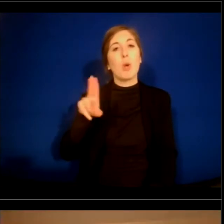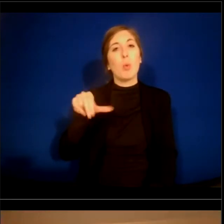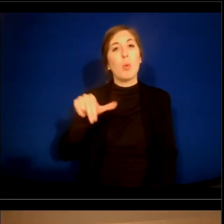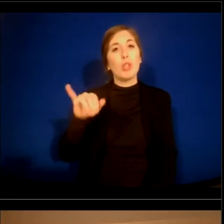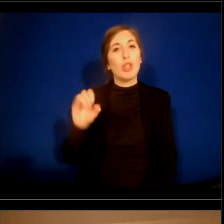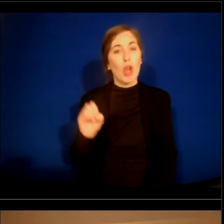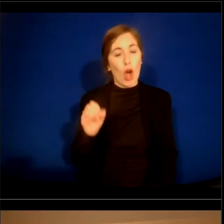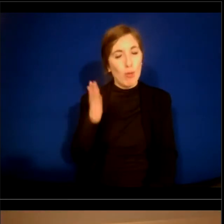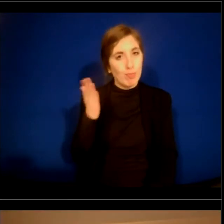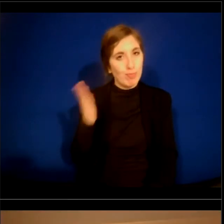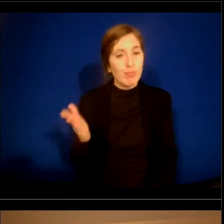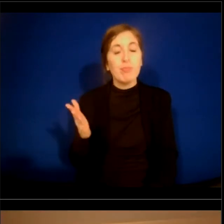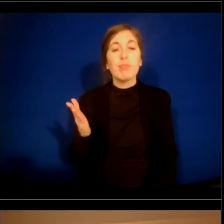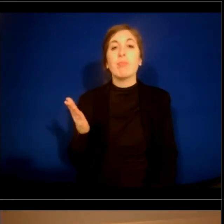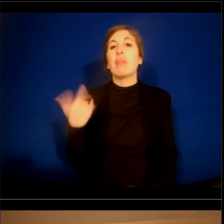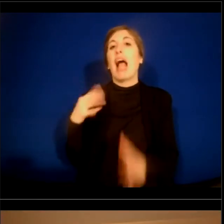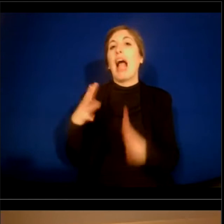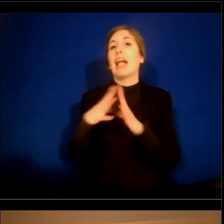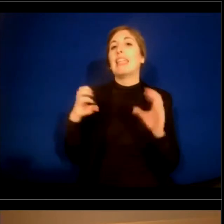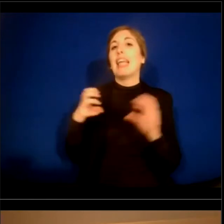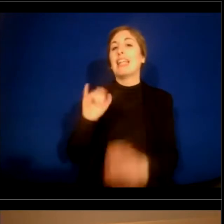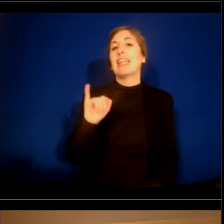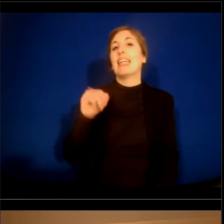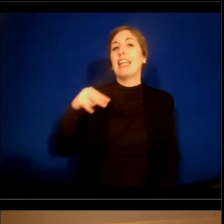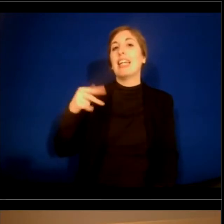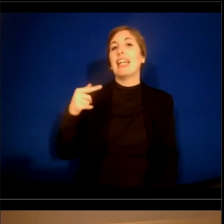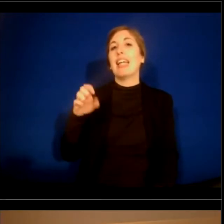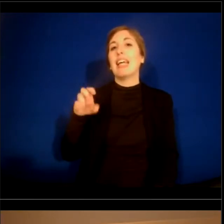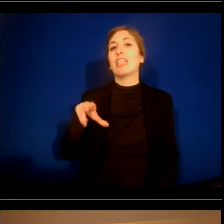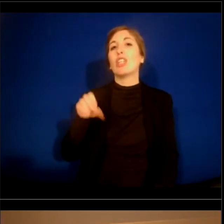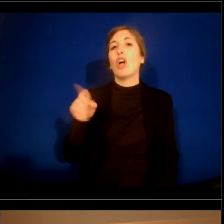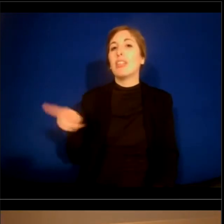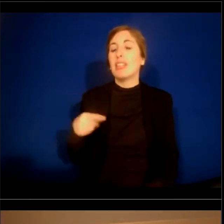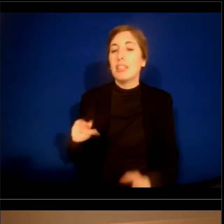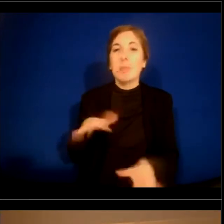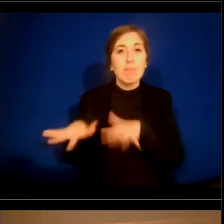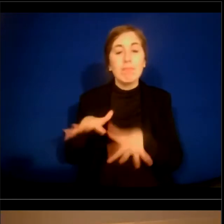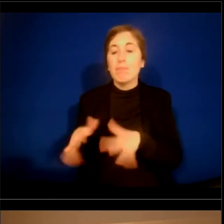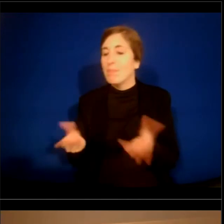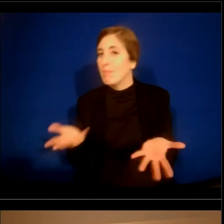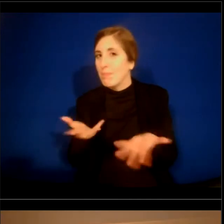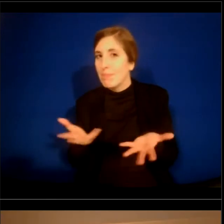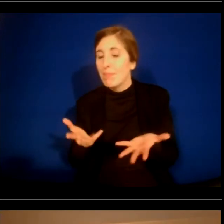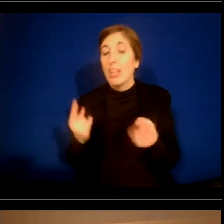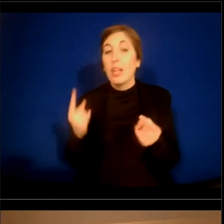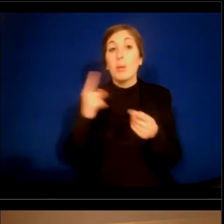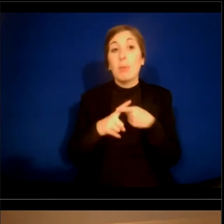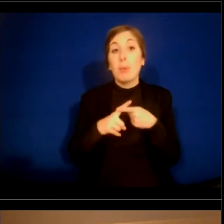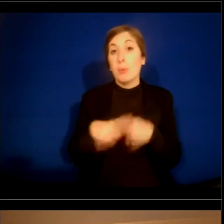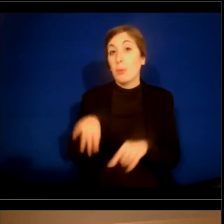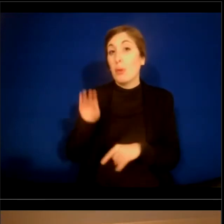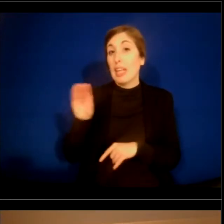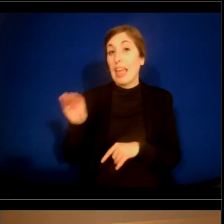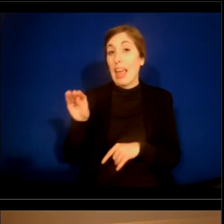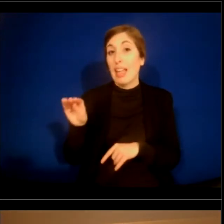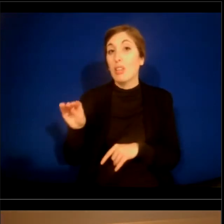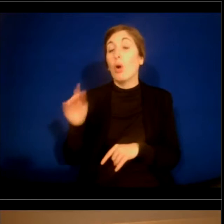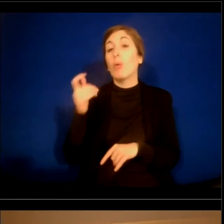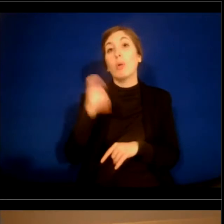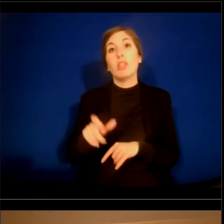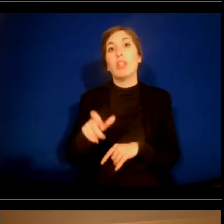che cosa Intersoft sta facendo e gli chiedo anche, visto che ci ha